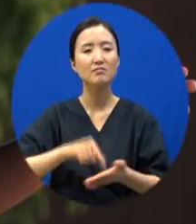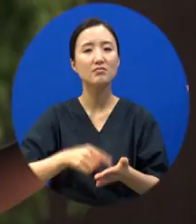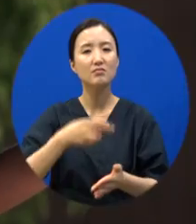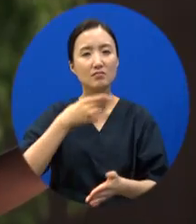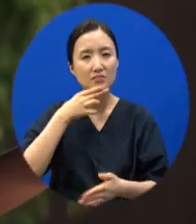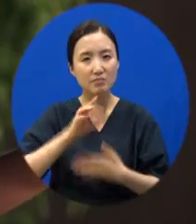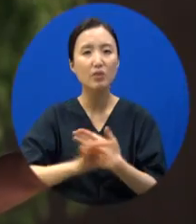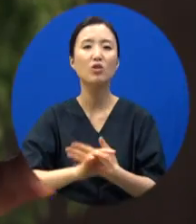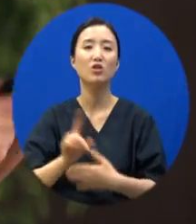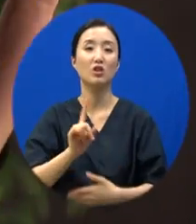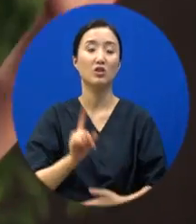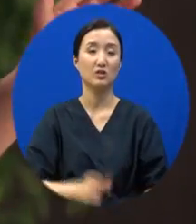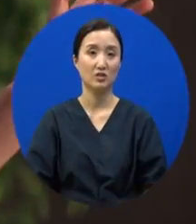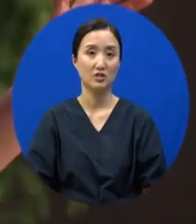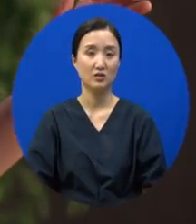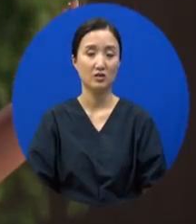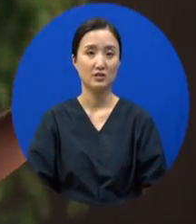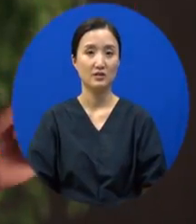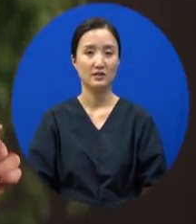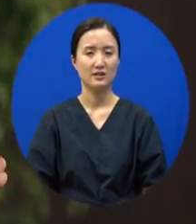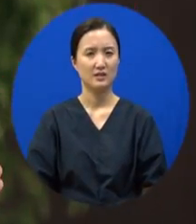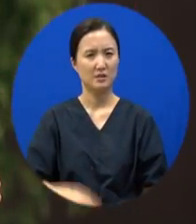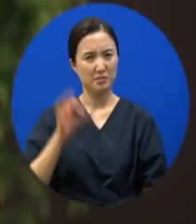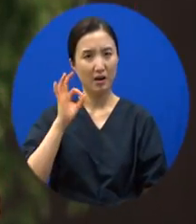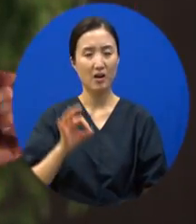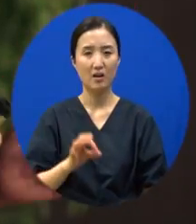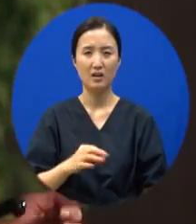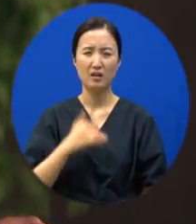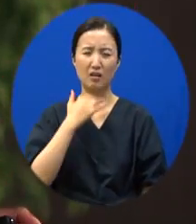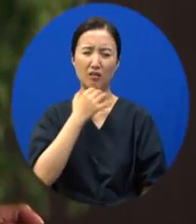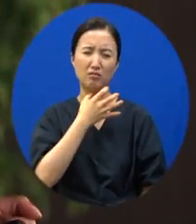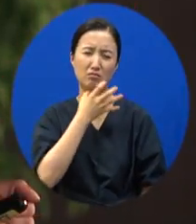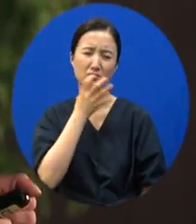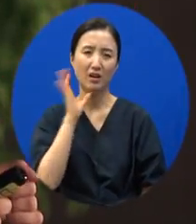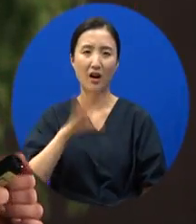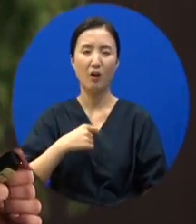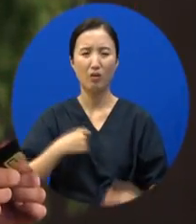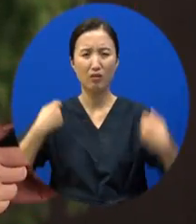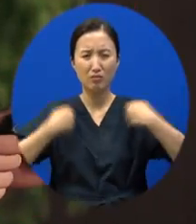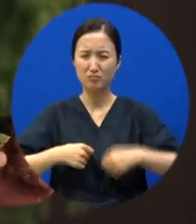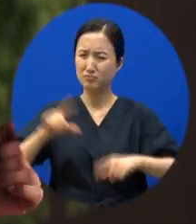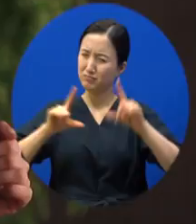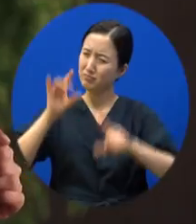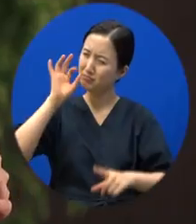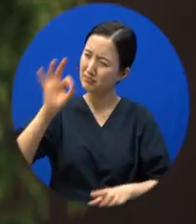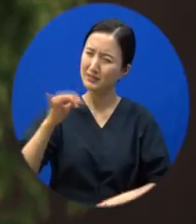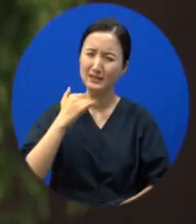이렇게 보시면 나이가 굉장히 많으신데 20대 옷차림을 하고 다녀요.